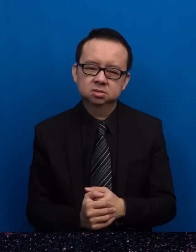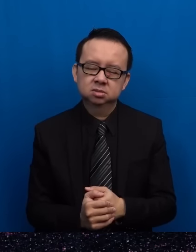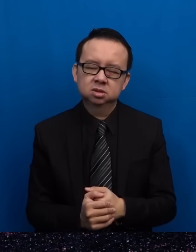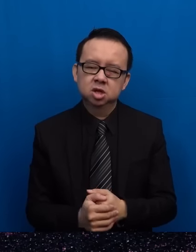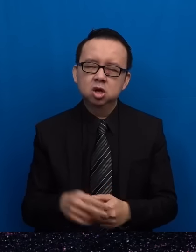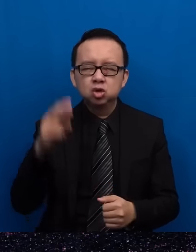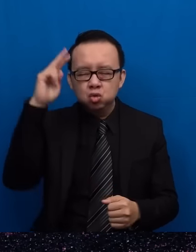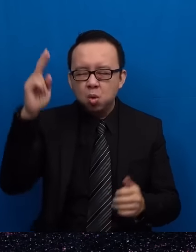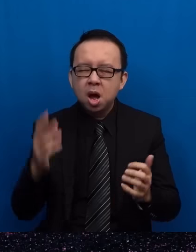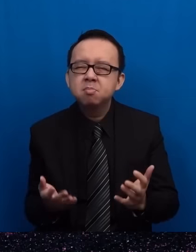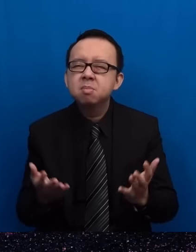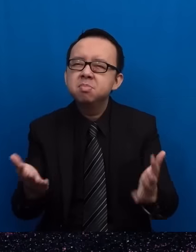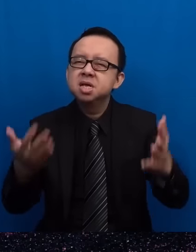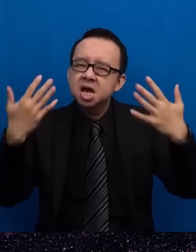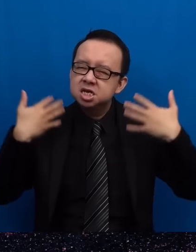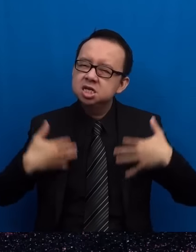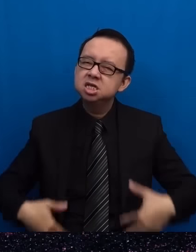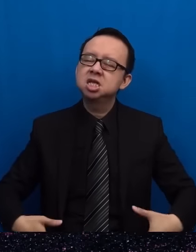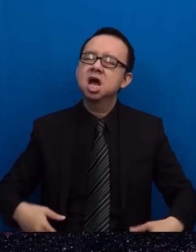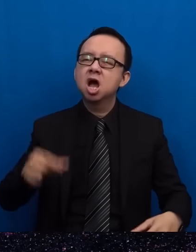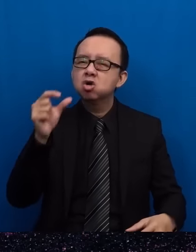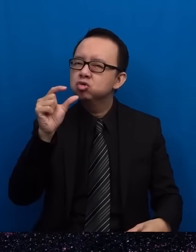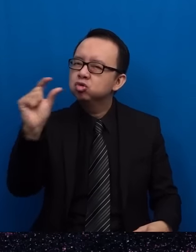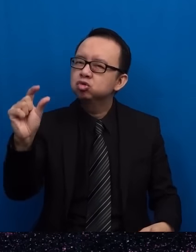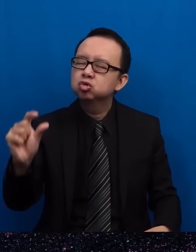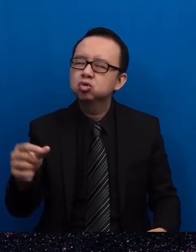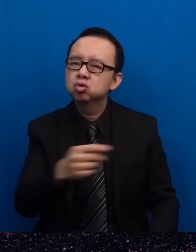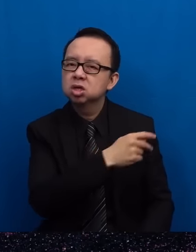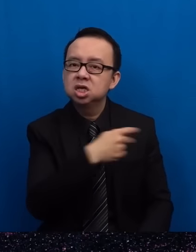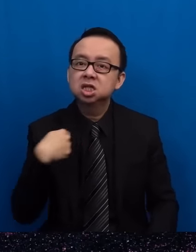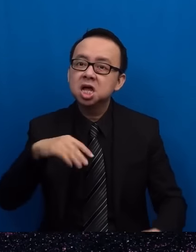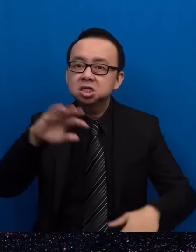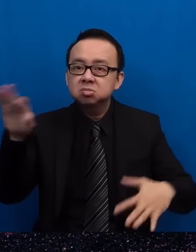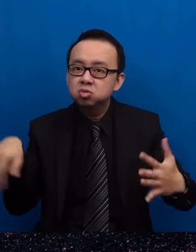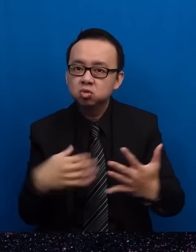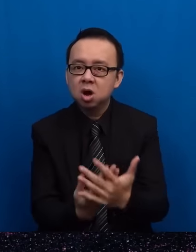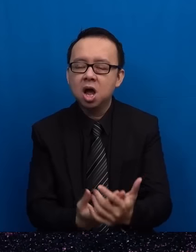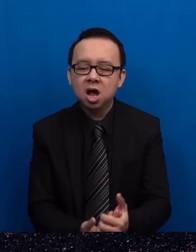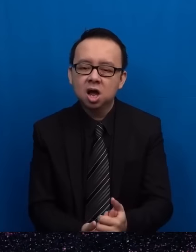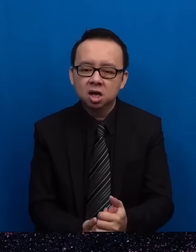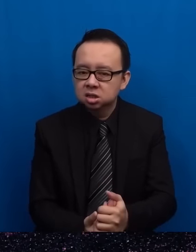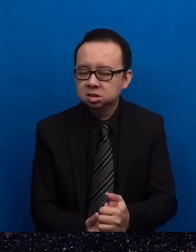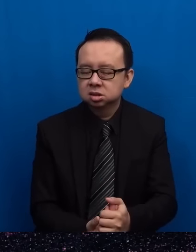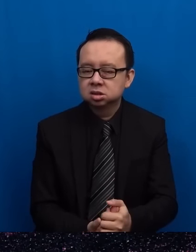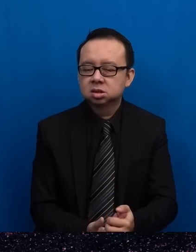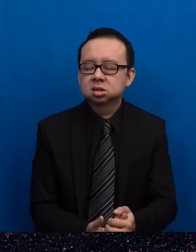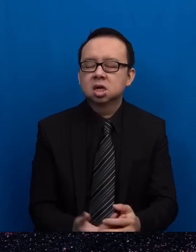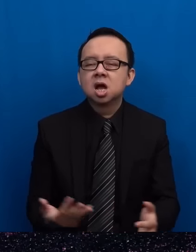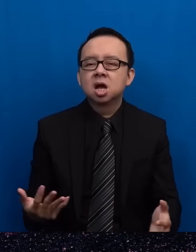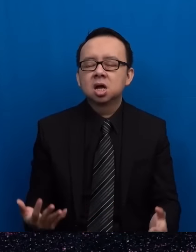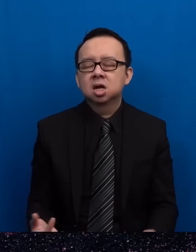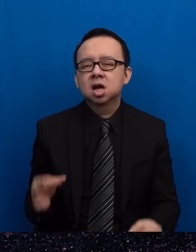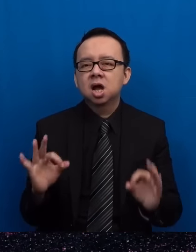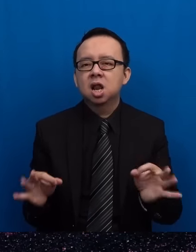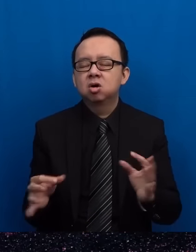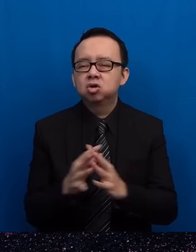untuk ciptaannya. Ciptaannya yang mulia yaitu Anda dan saya. Kalau sampai doa kita masih terlambat datang